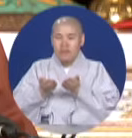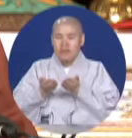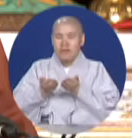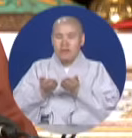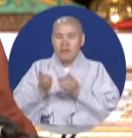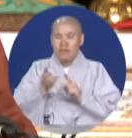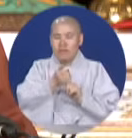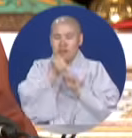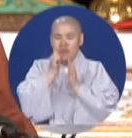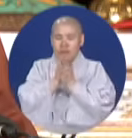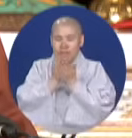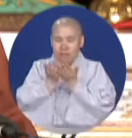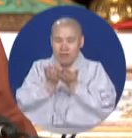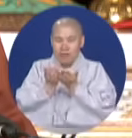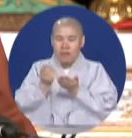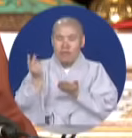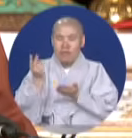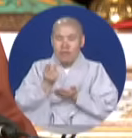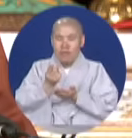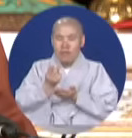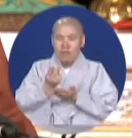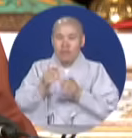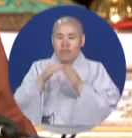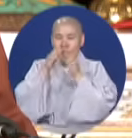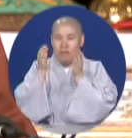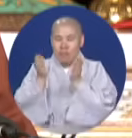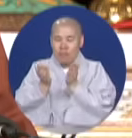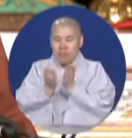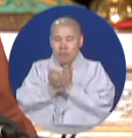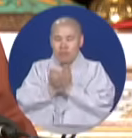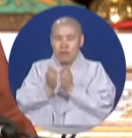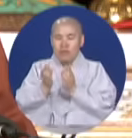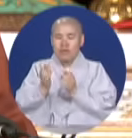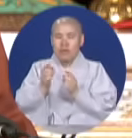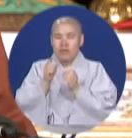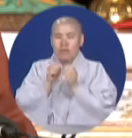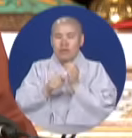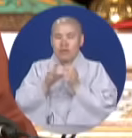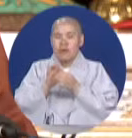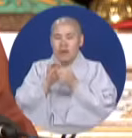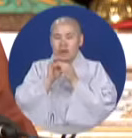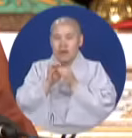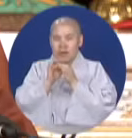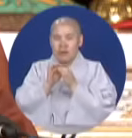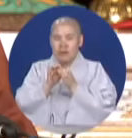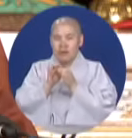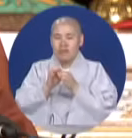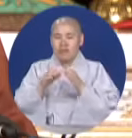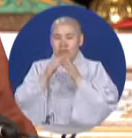그 경전이라든지 모든 불전을 익히는 거예요.